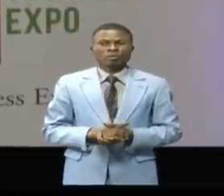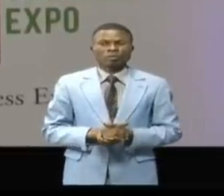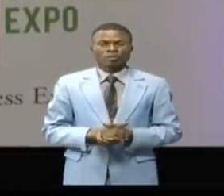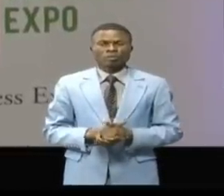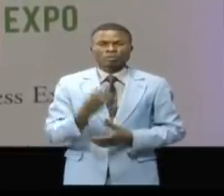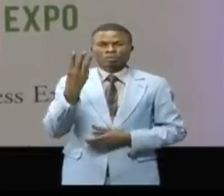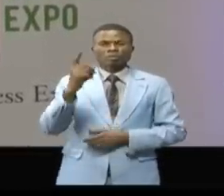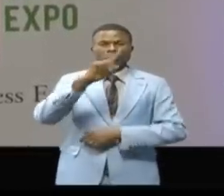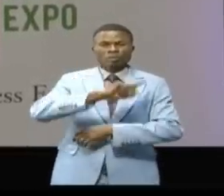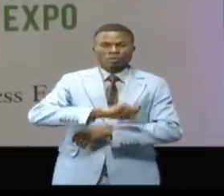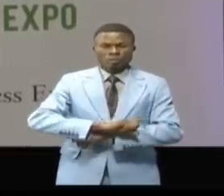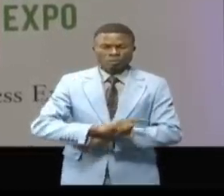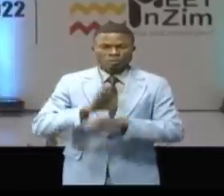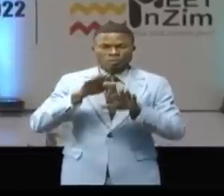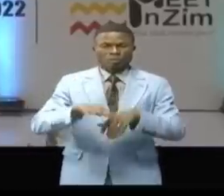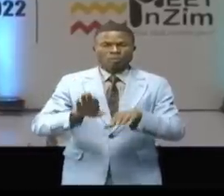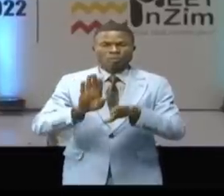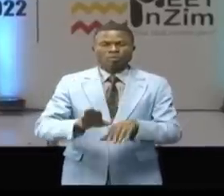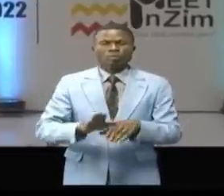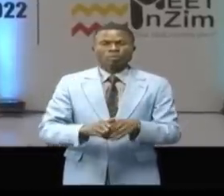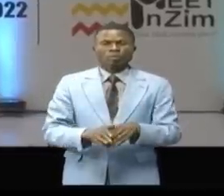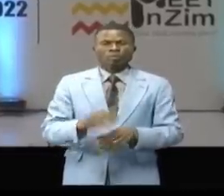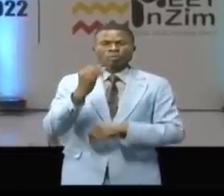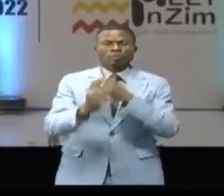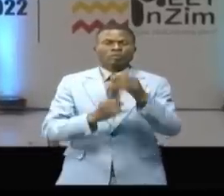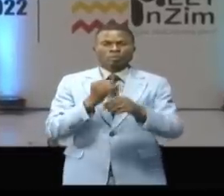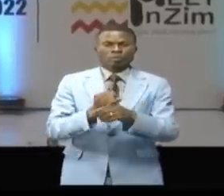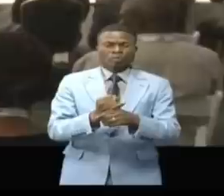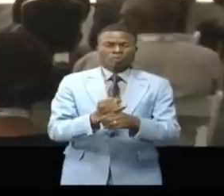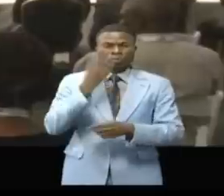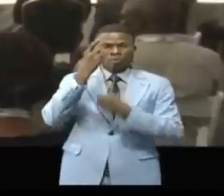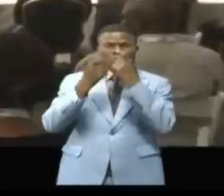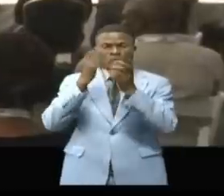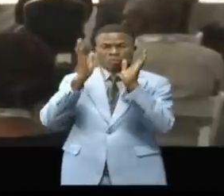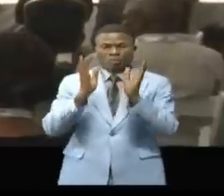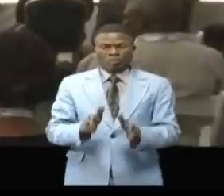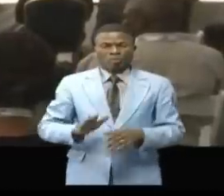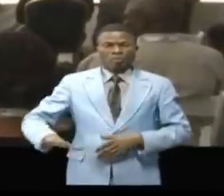Pendant trois jours, la Foire internationale du tourisme organisée au Zimbabwe avait